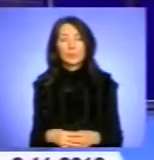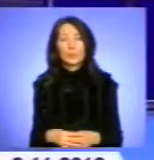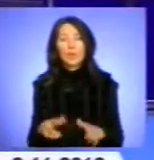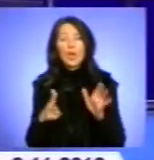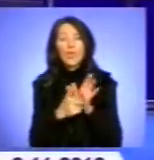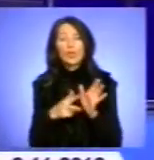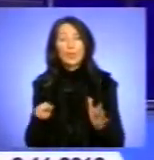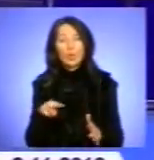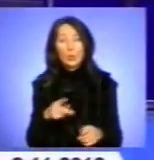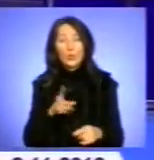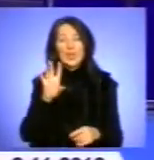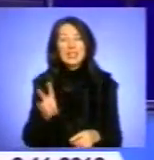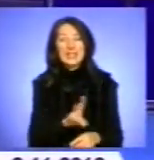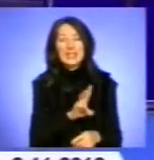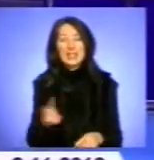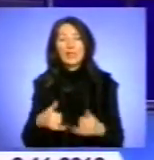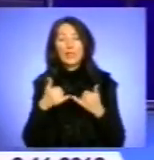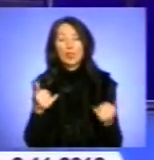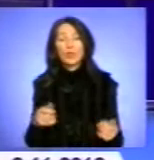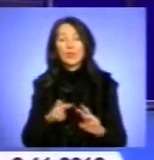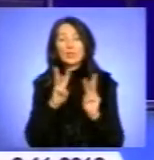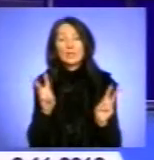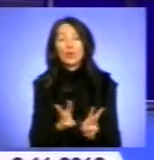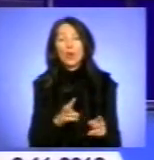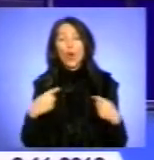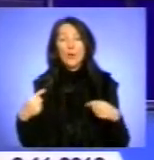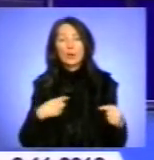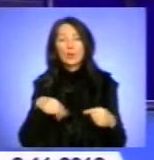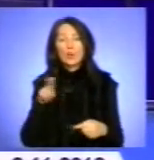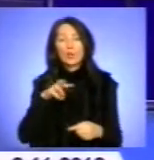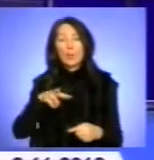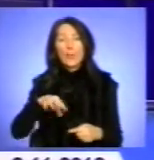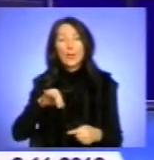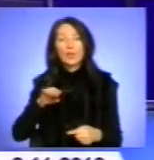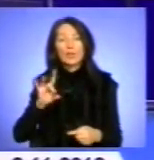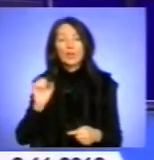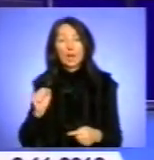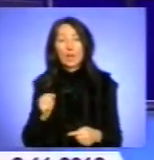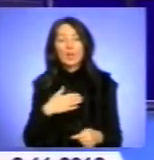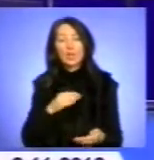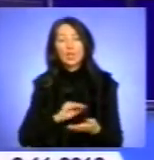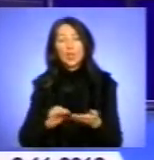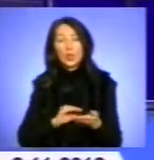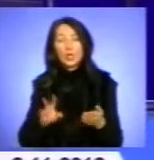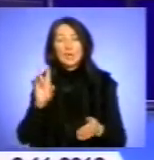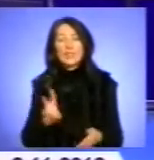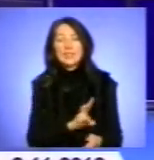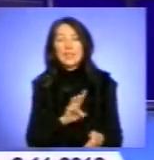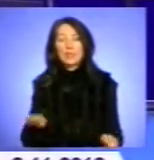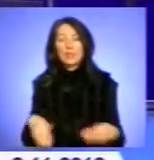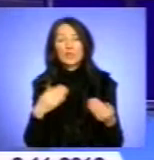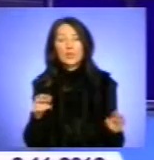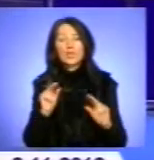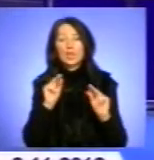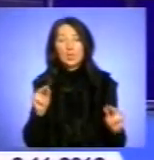Восьмого листопада церква вшановує святого великомученика Дмитрія. Наш репортаж із церкви Возвиження Чесного Животворящого